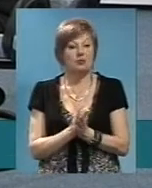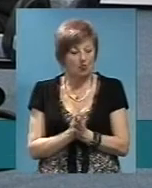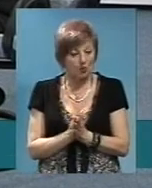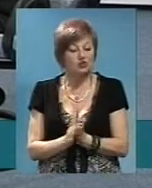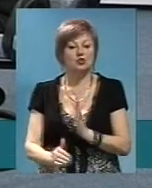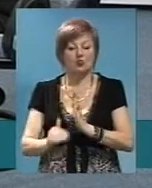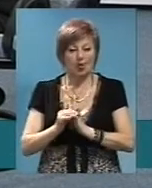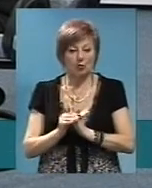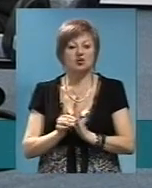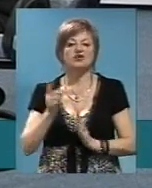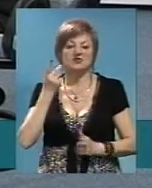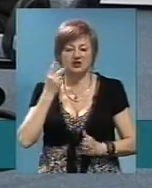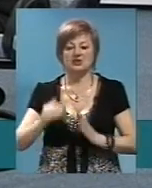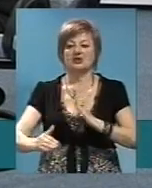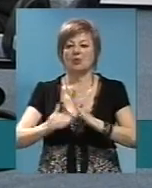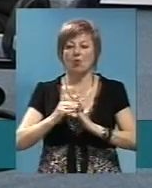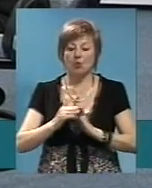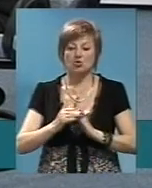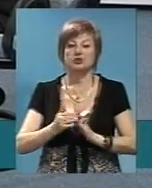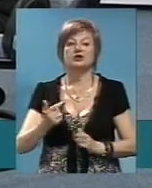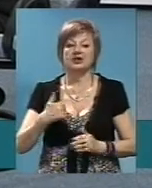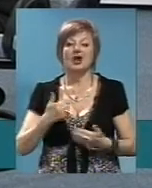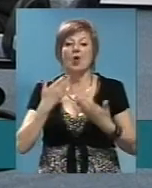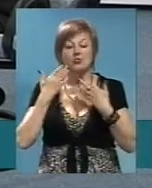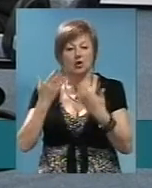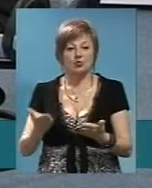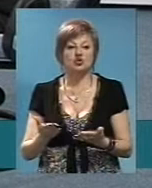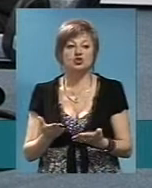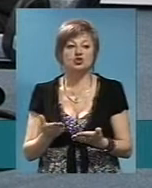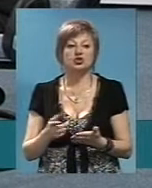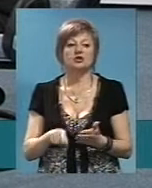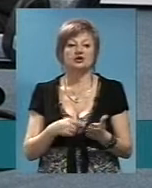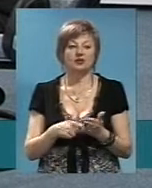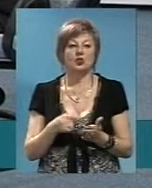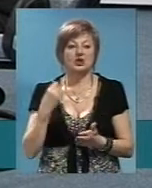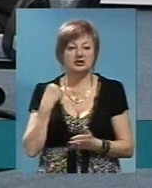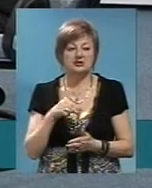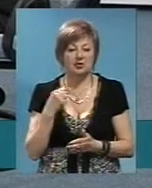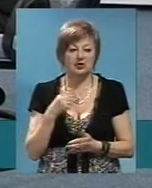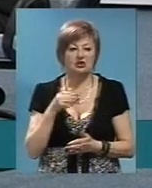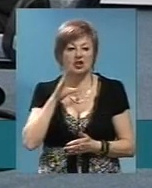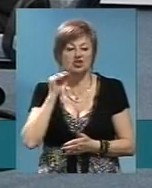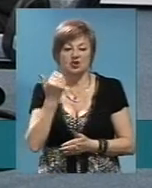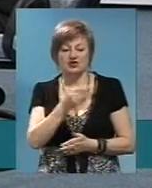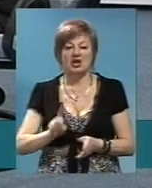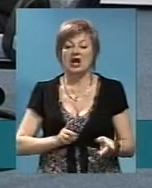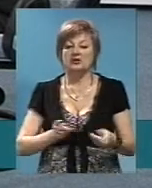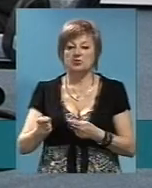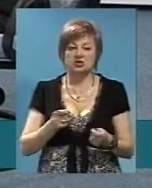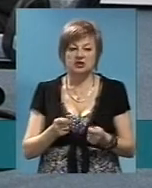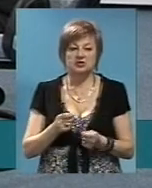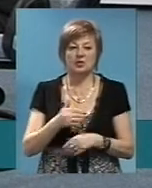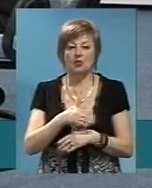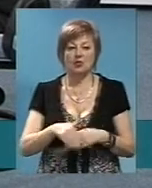допомоги, то він завжди допоможе. Я к нему обращалася в город Запорожье, Шевченківська адміністрація, по